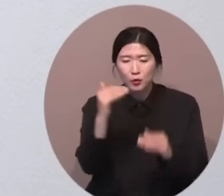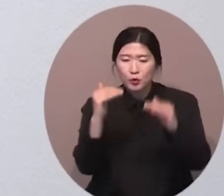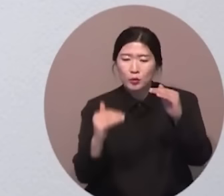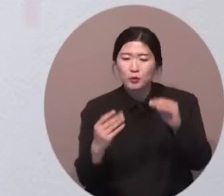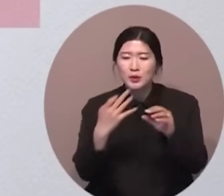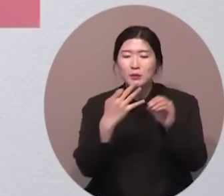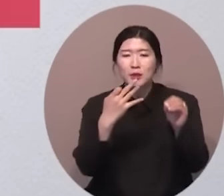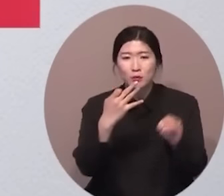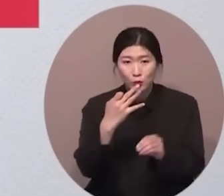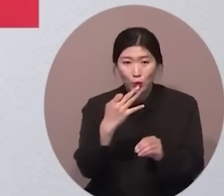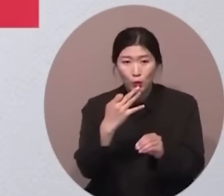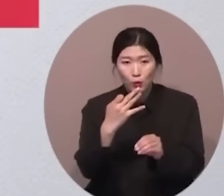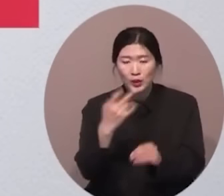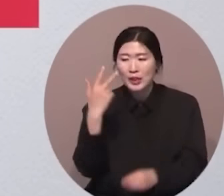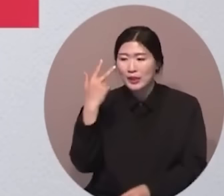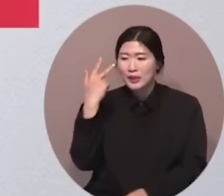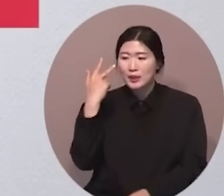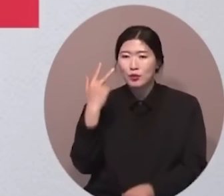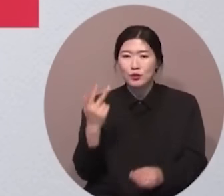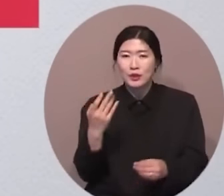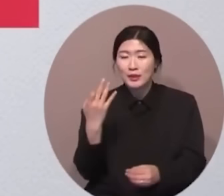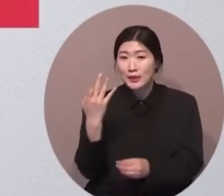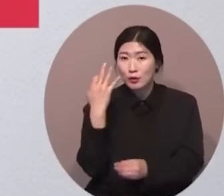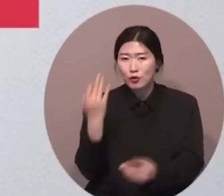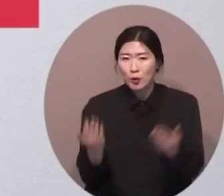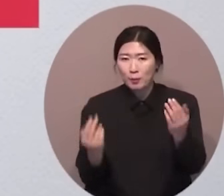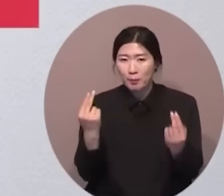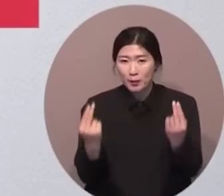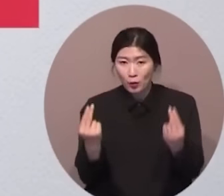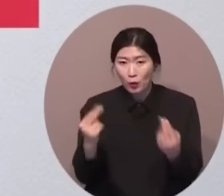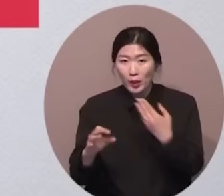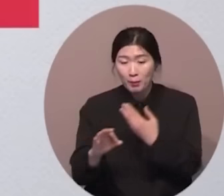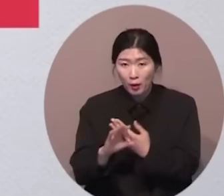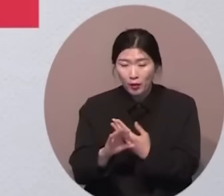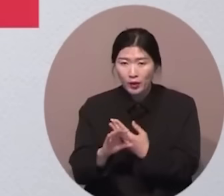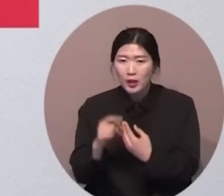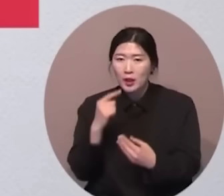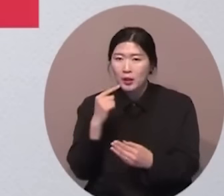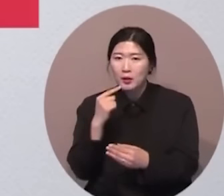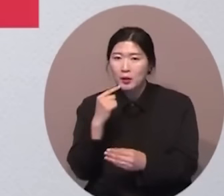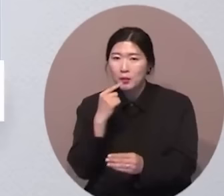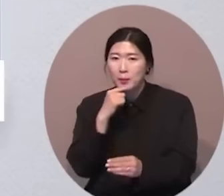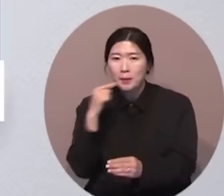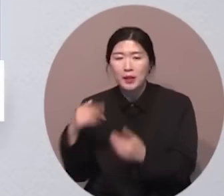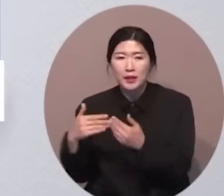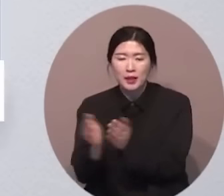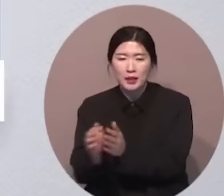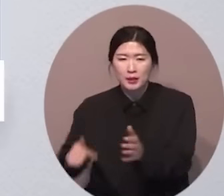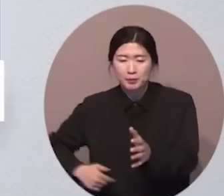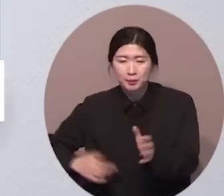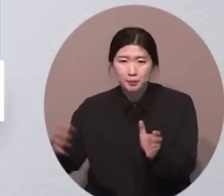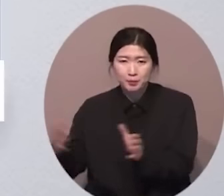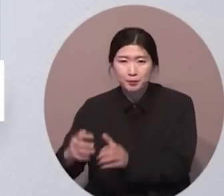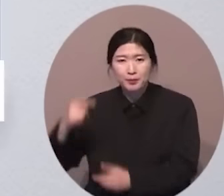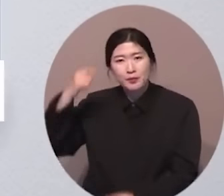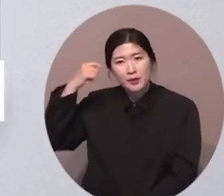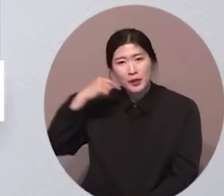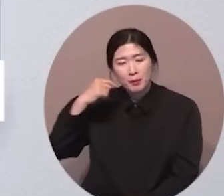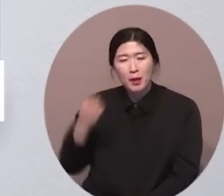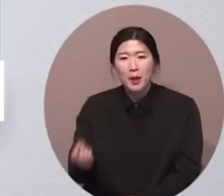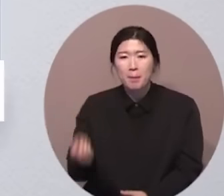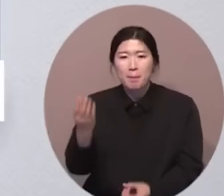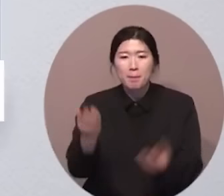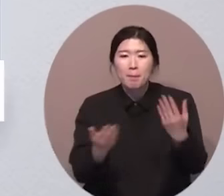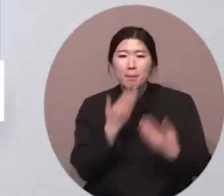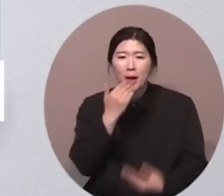앞섰는데 2주 전 접전 양상과 비교하면 보수층이 결집하는 모습입니다 당성 가능성은 격차가 더